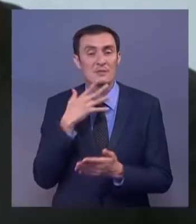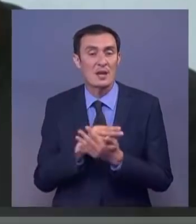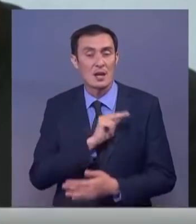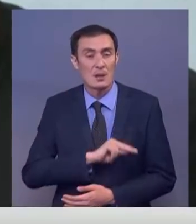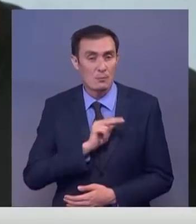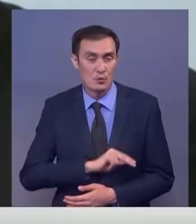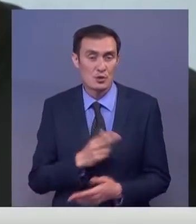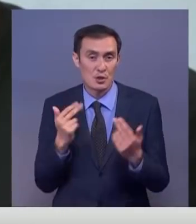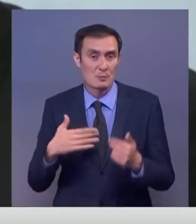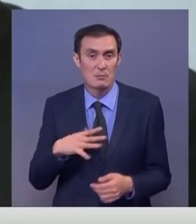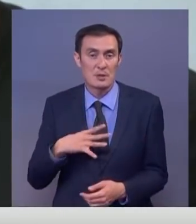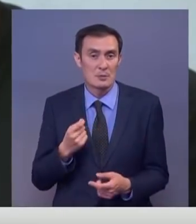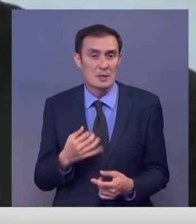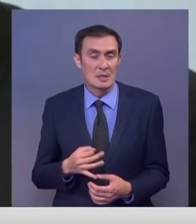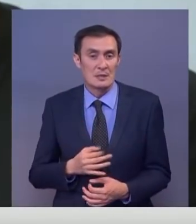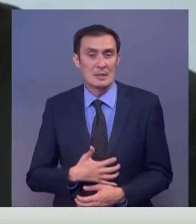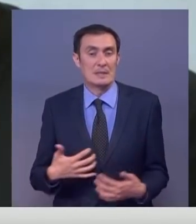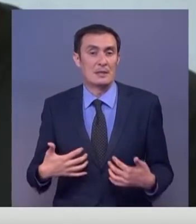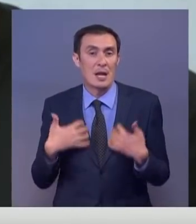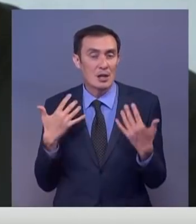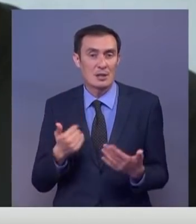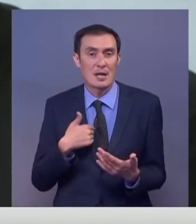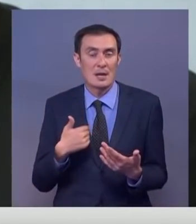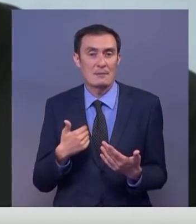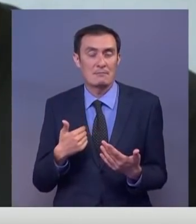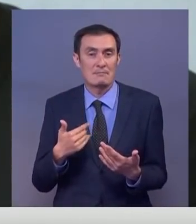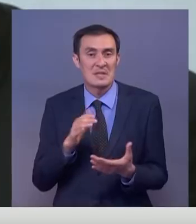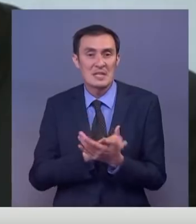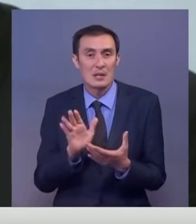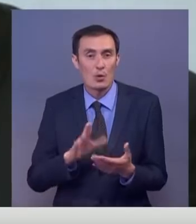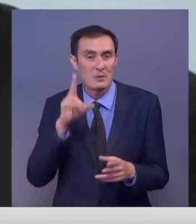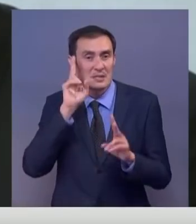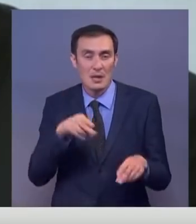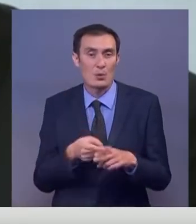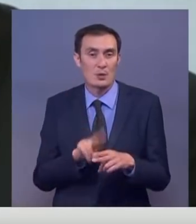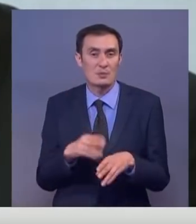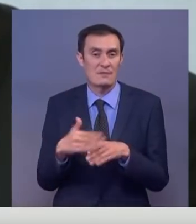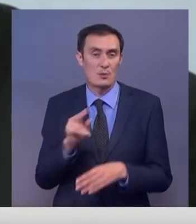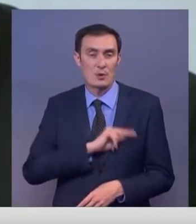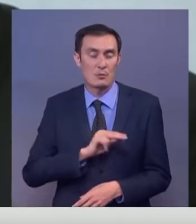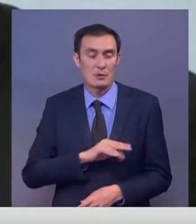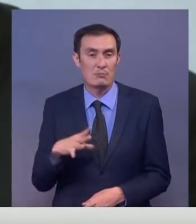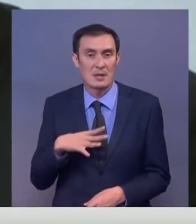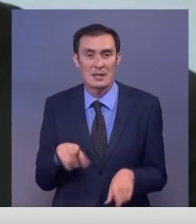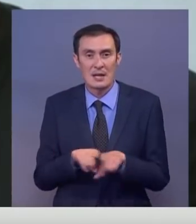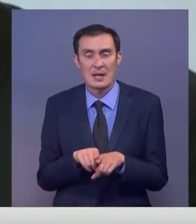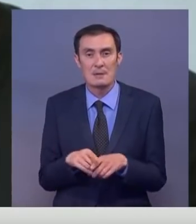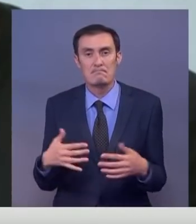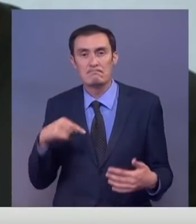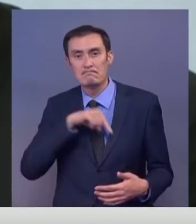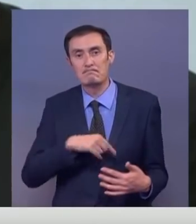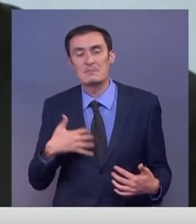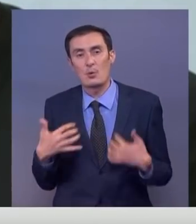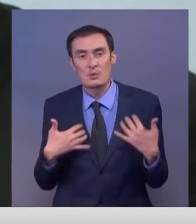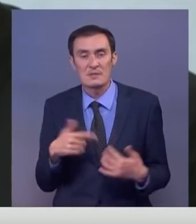работе, конечно, мне было страшно, потому что я как бы совсем была не знакома с этой сферой. Была какая-то тревога за